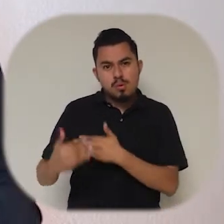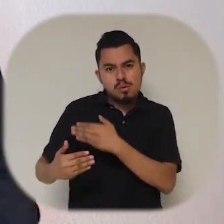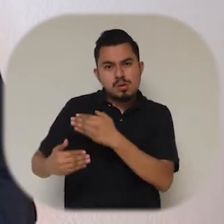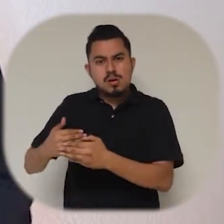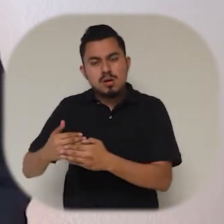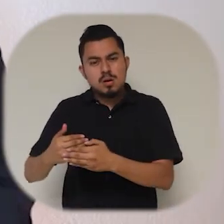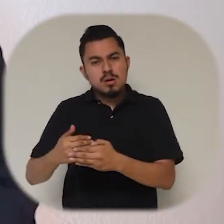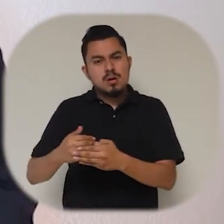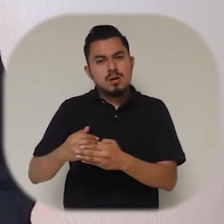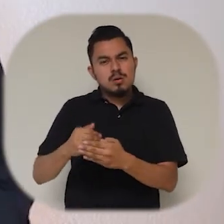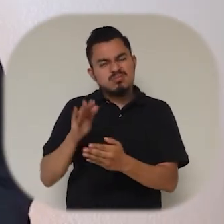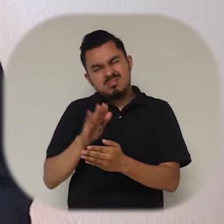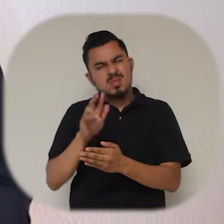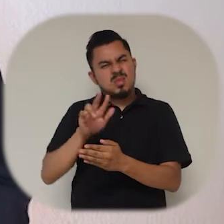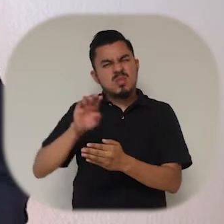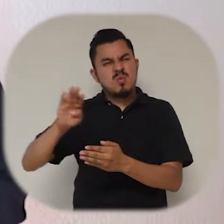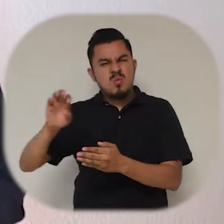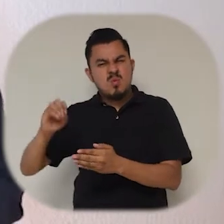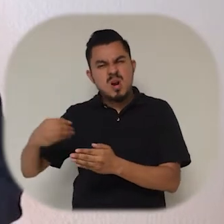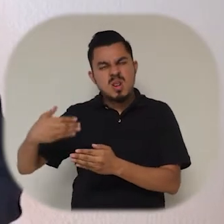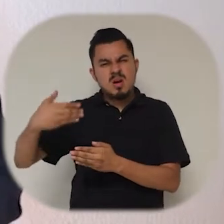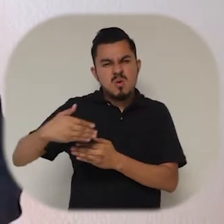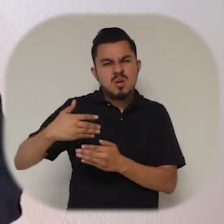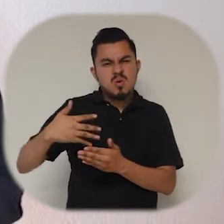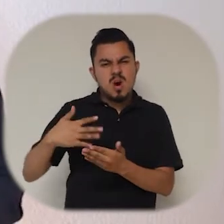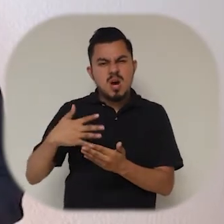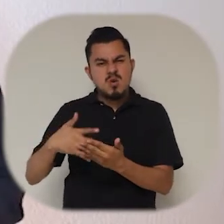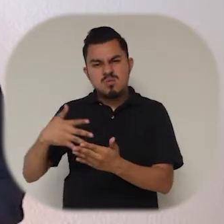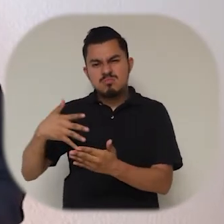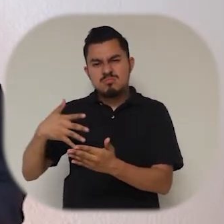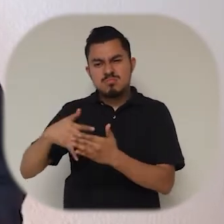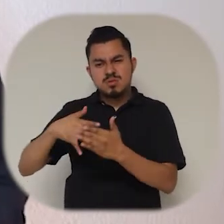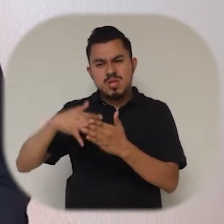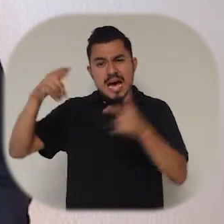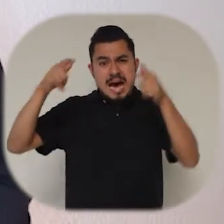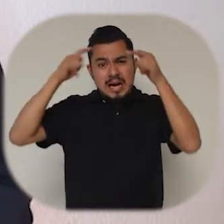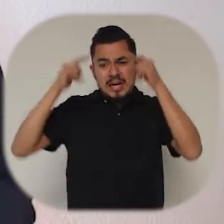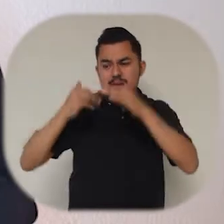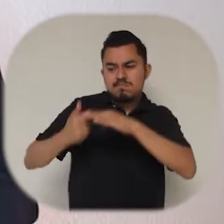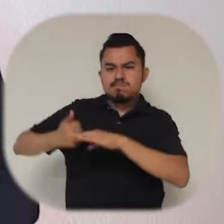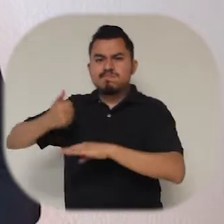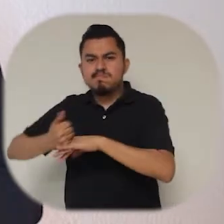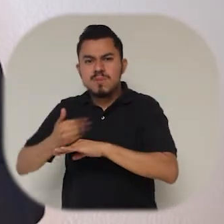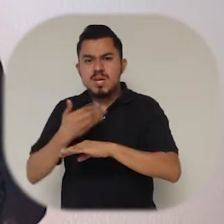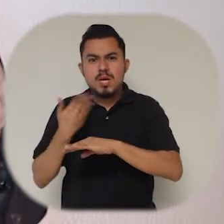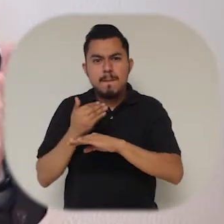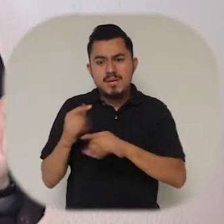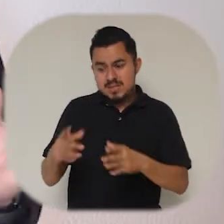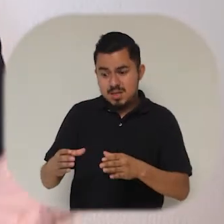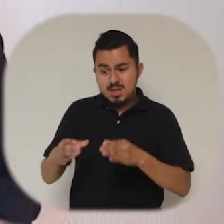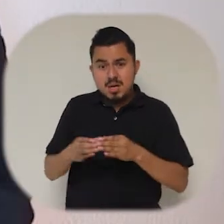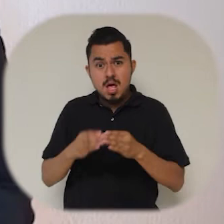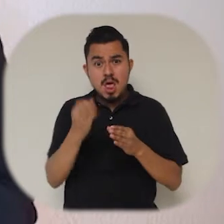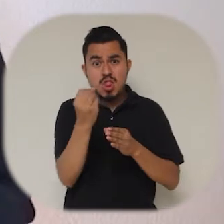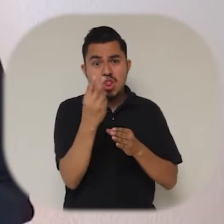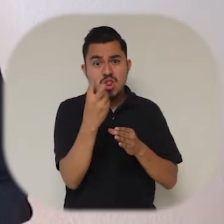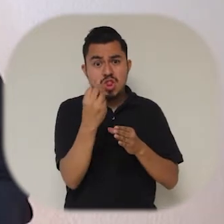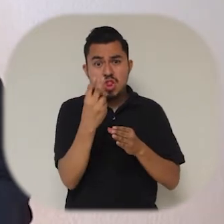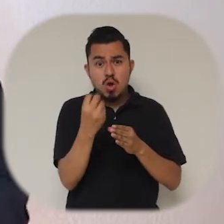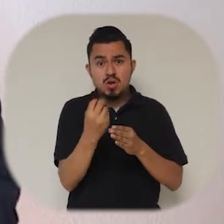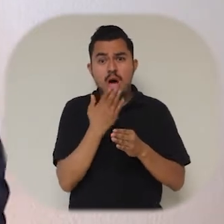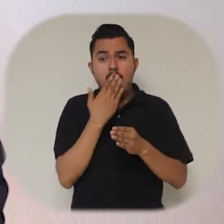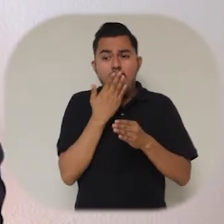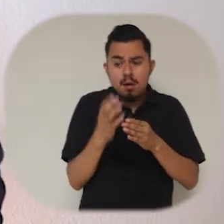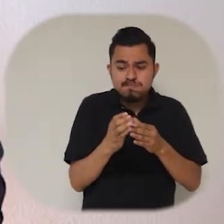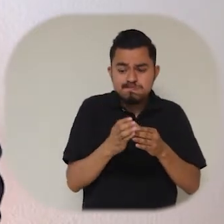12지파 중에 유다와 그 다음에 베냐민 중에 일부 지파가 흡수되면서 남유다라고 하는 왕국을 세우게